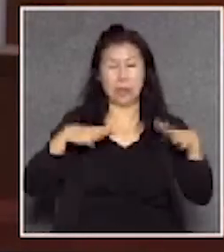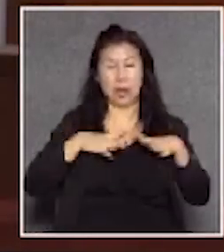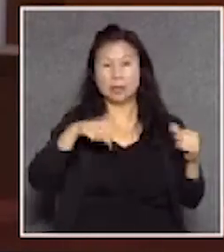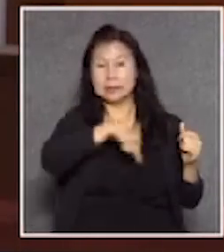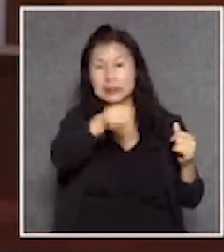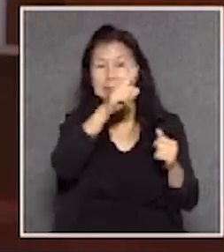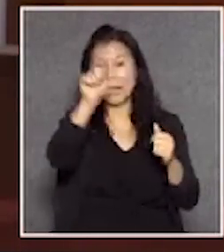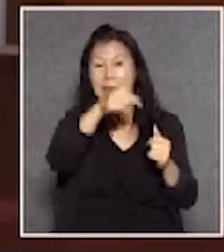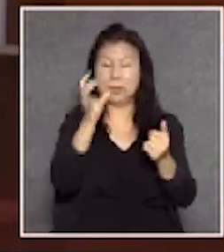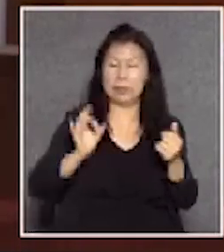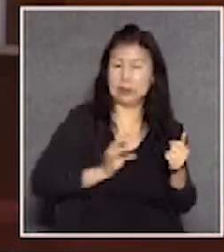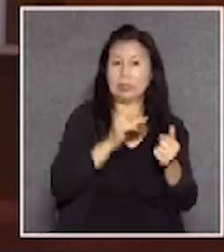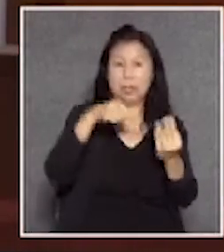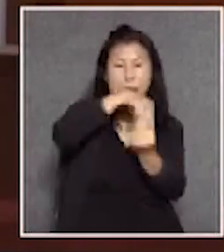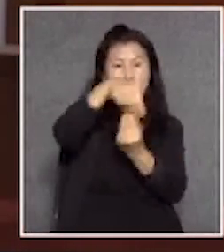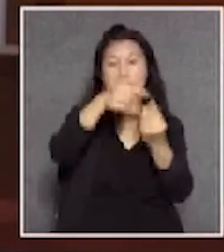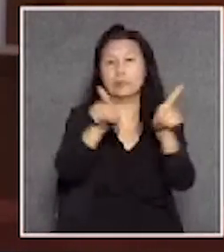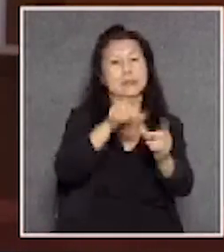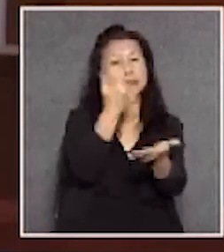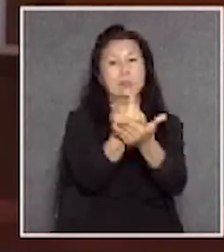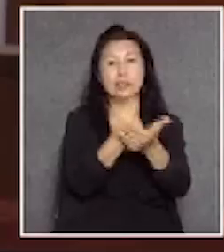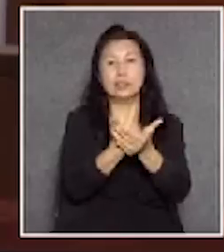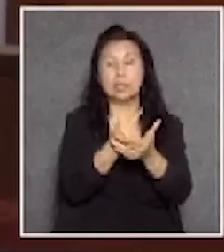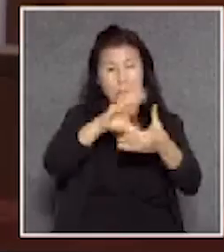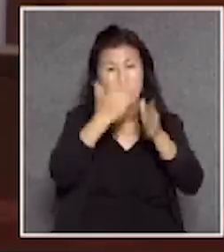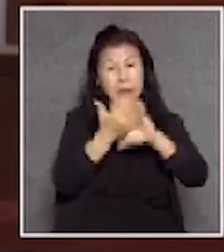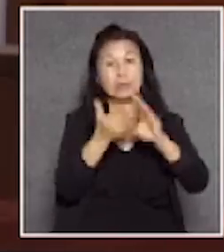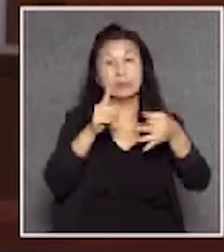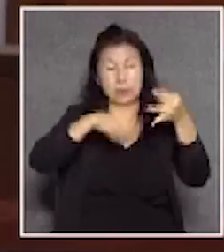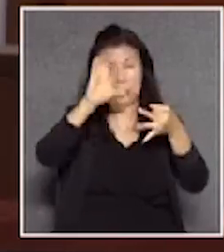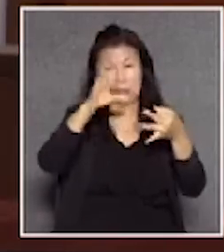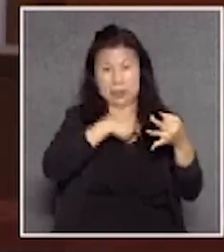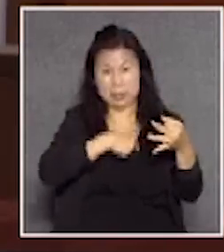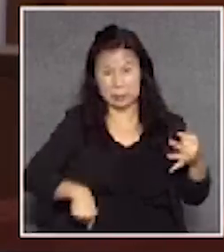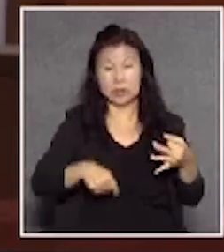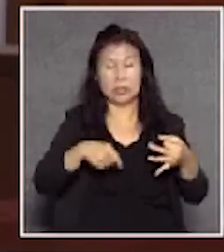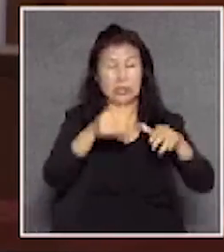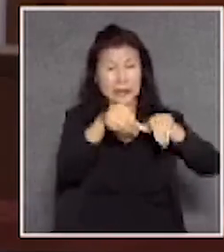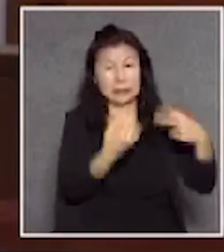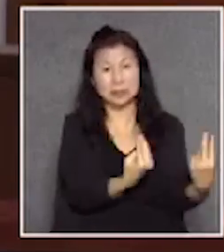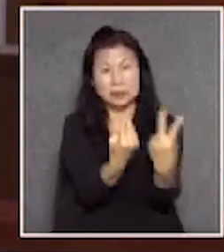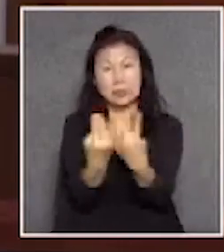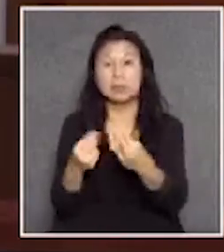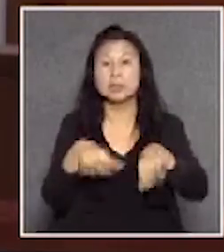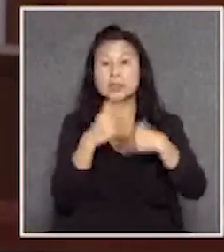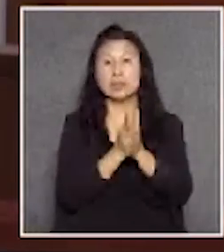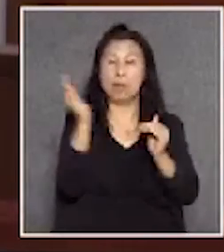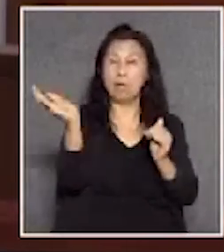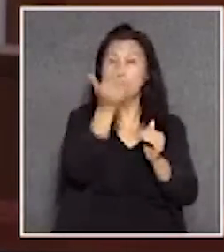然環境，這個是很重要的。文化評論家陳雲指，郊野公園是香港人整體的風水